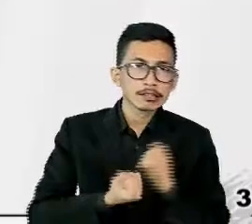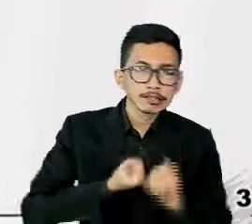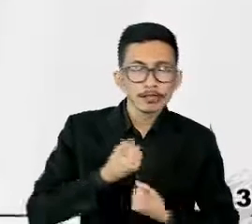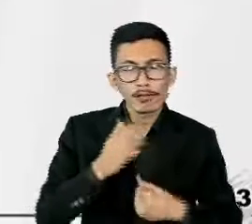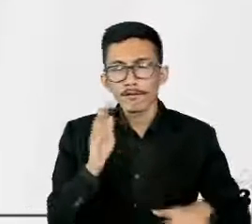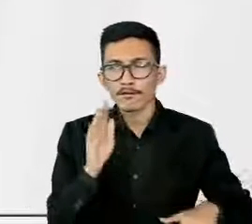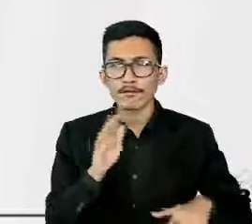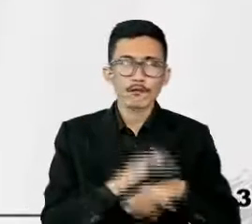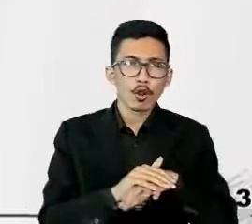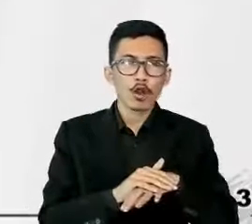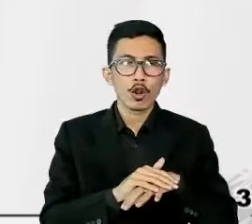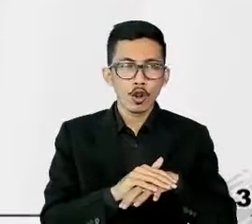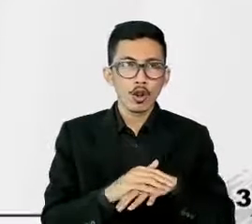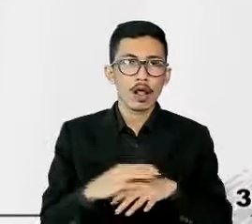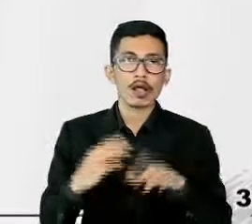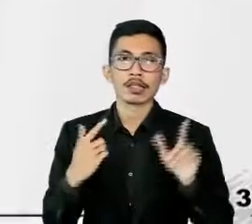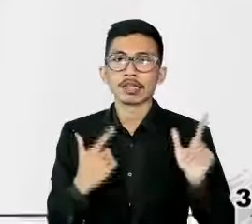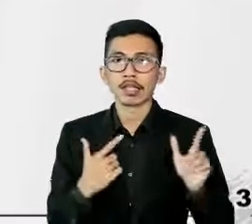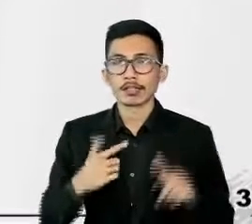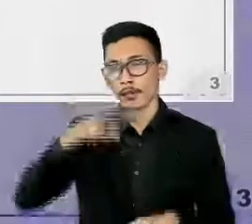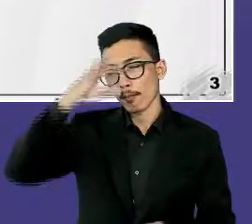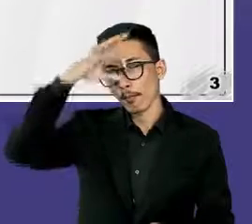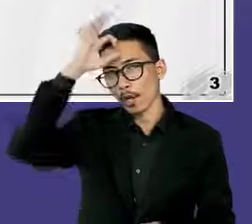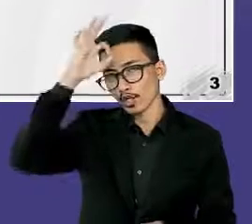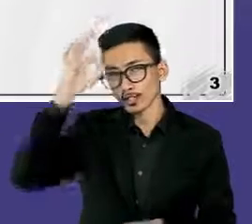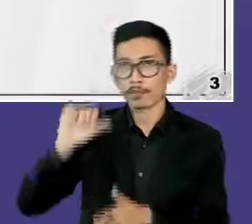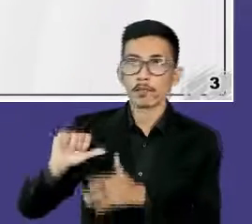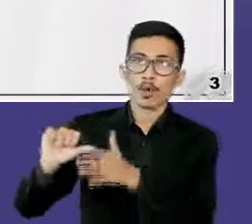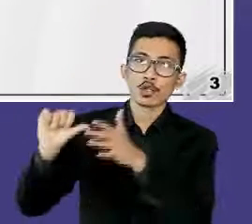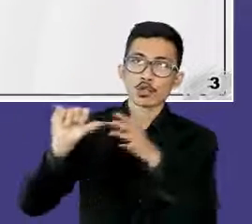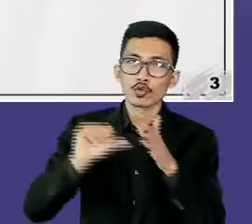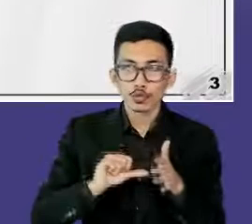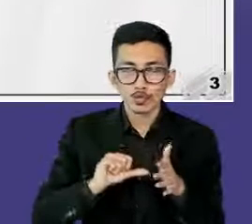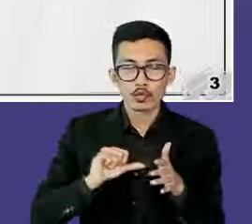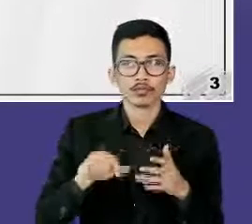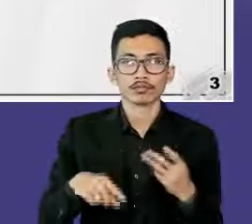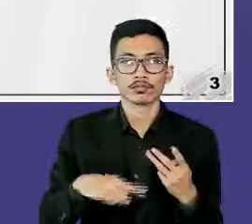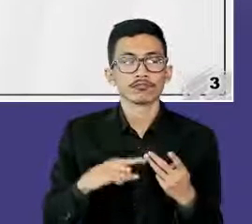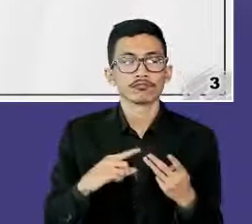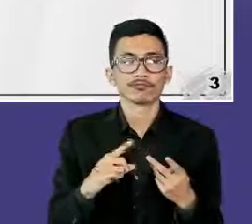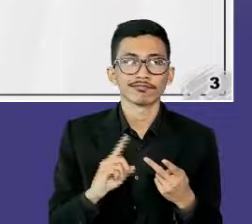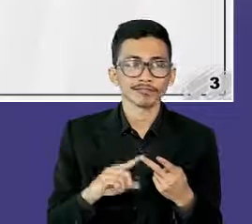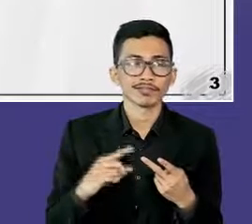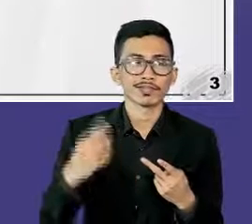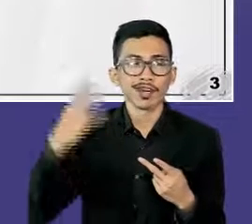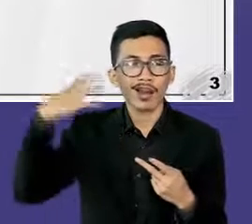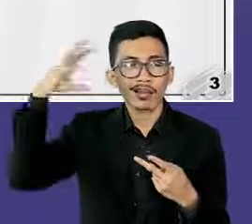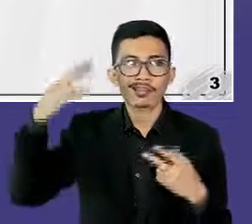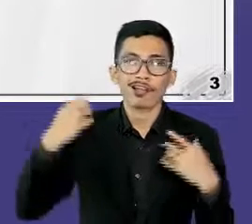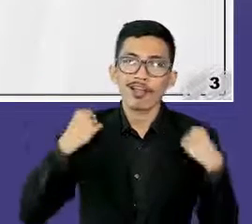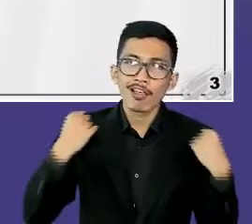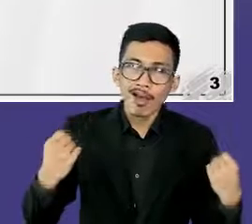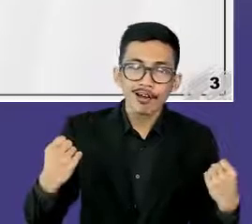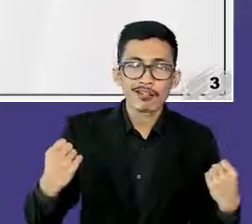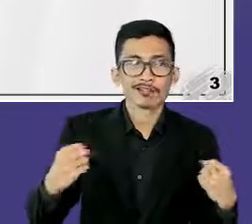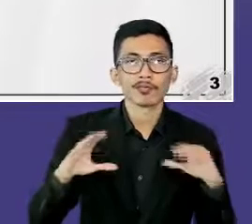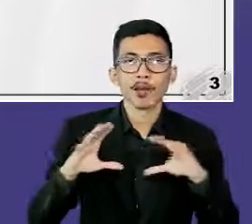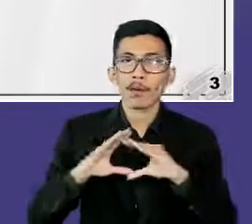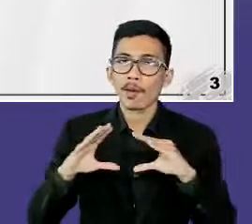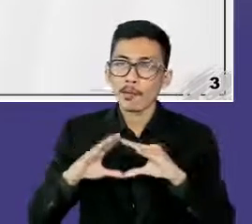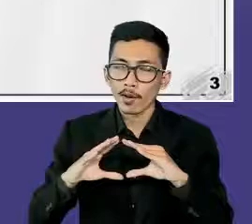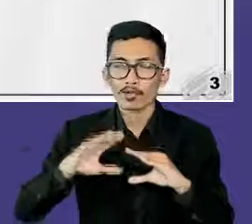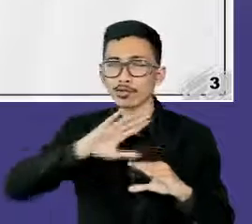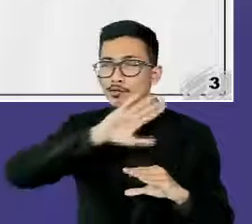yang dibantu oleh TNI AU Hai dibantu oleh Kemenkes dibantu oleh BNPB